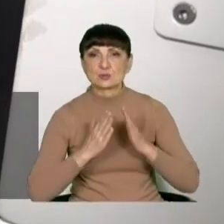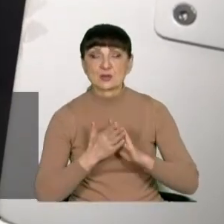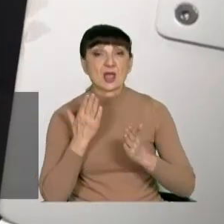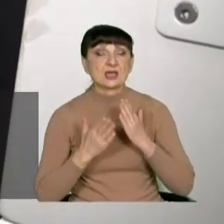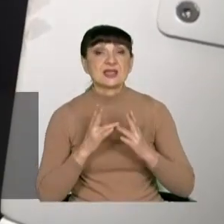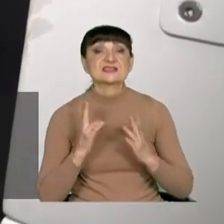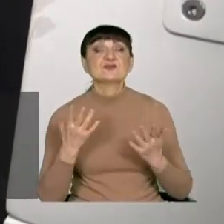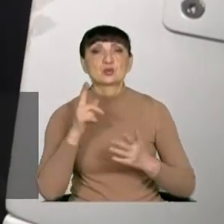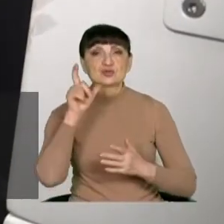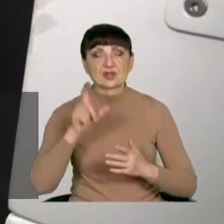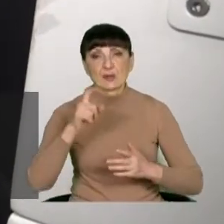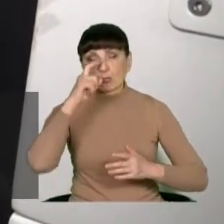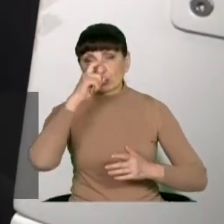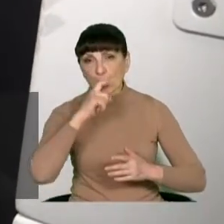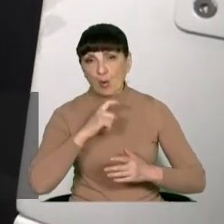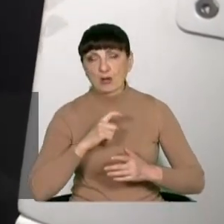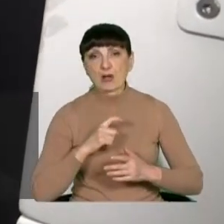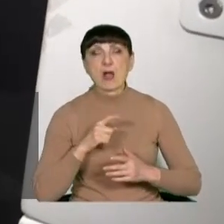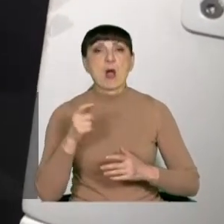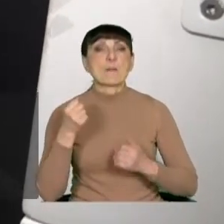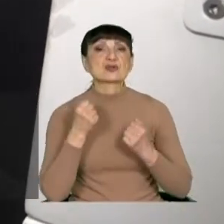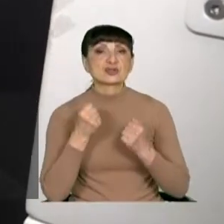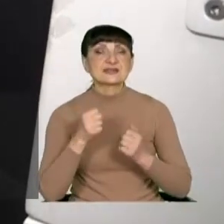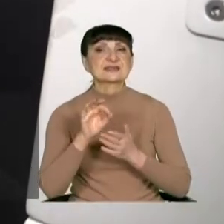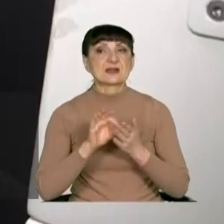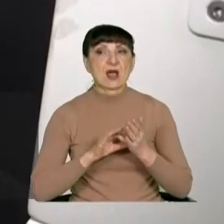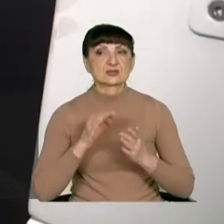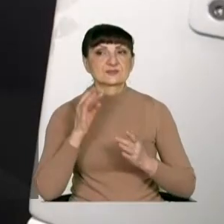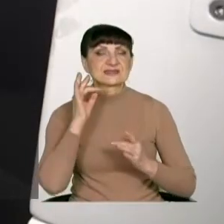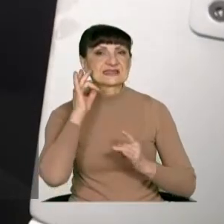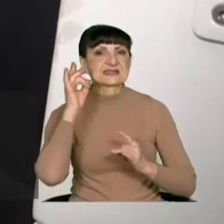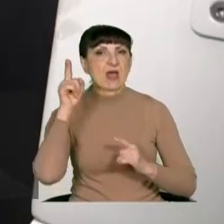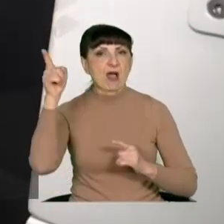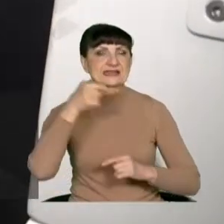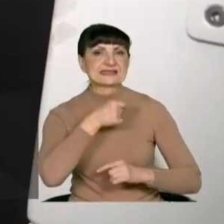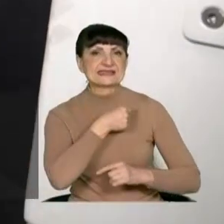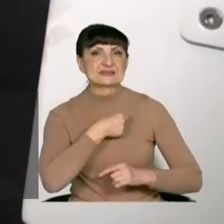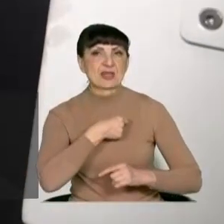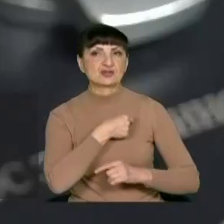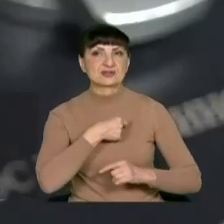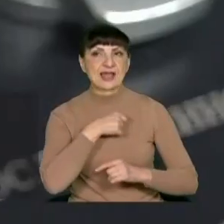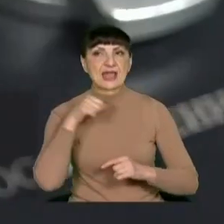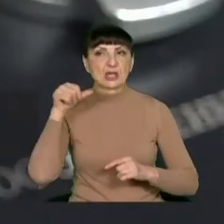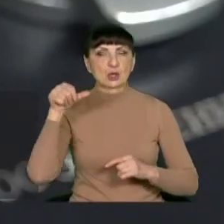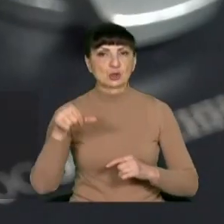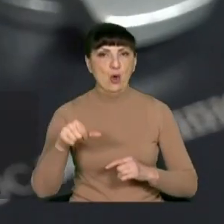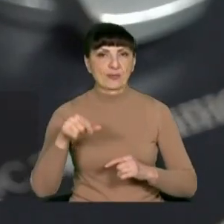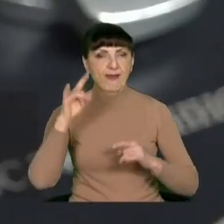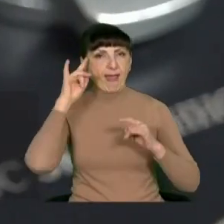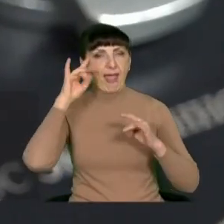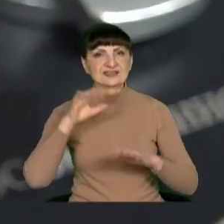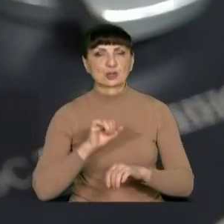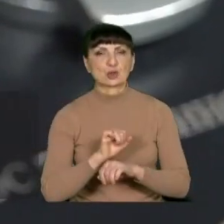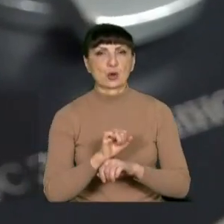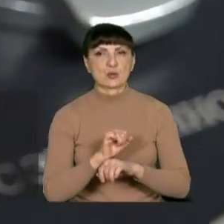если какому-нибудь пассажиру становится плохо, машинист тут же подает знак в диспетчерскую и нажимает кнопку экстренного